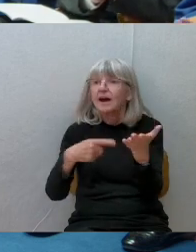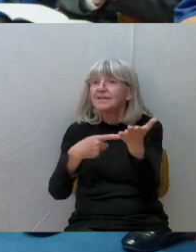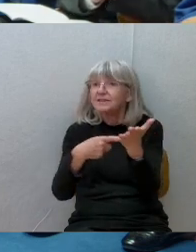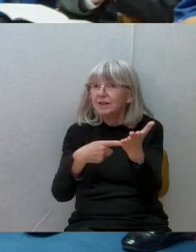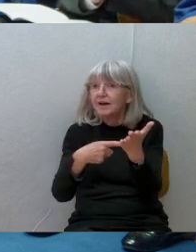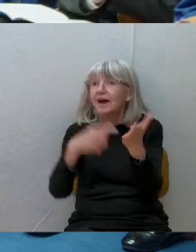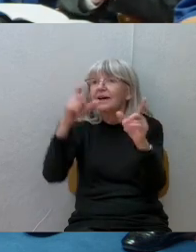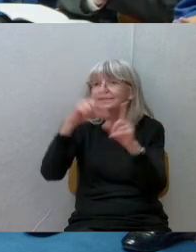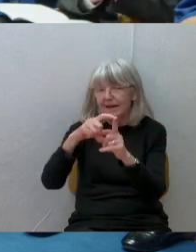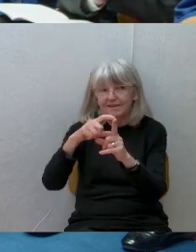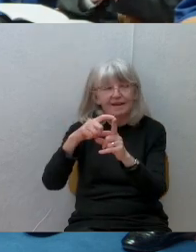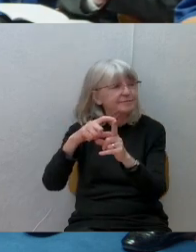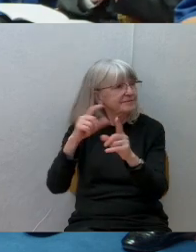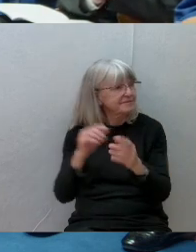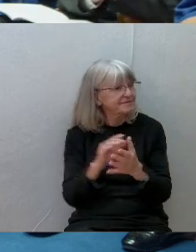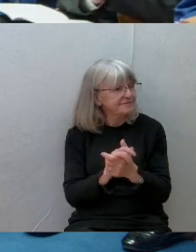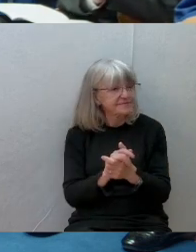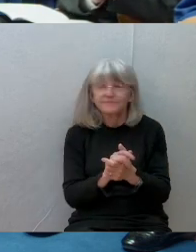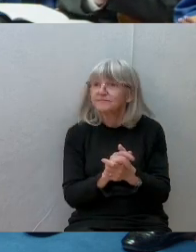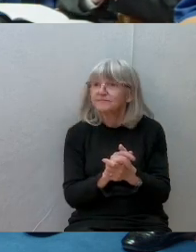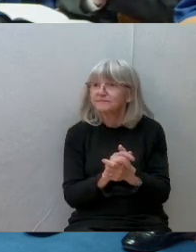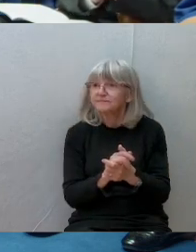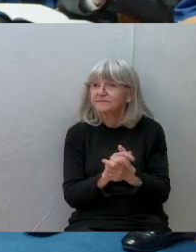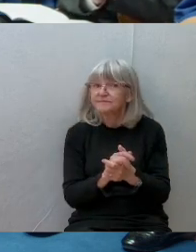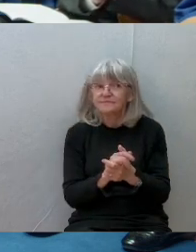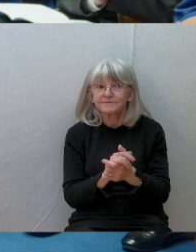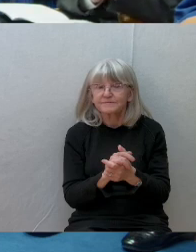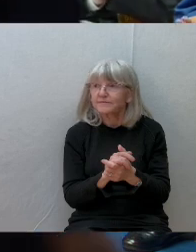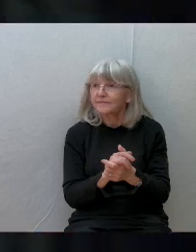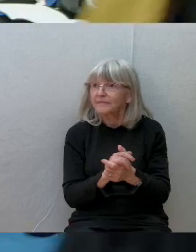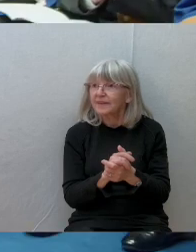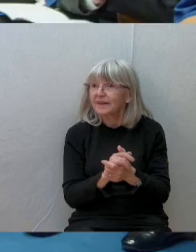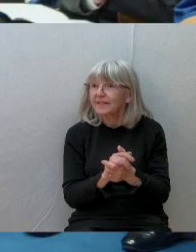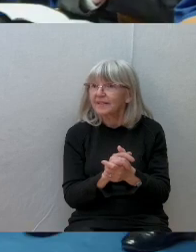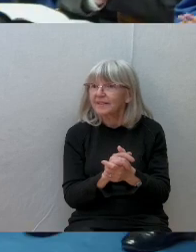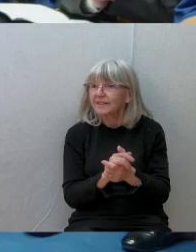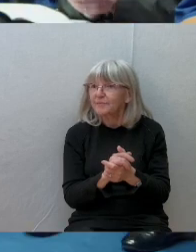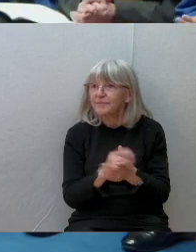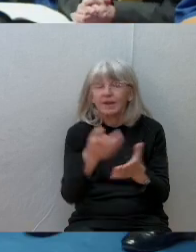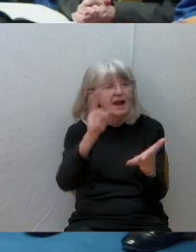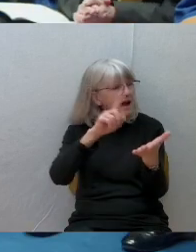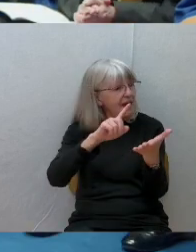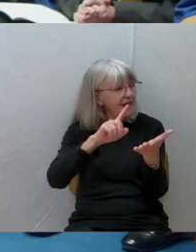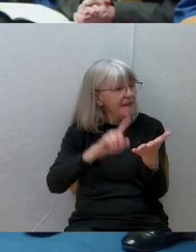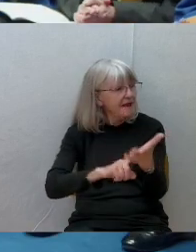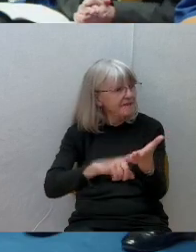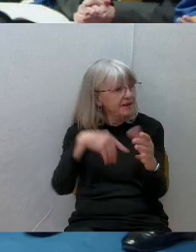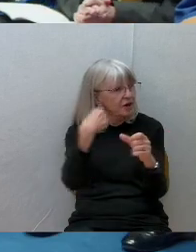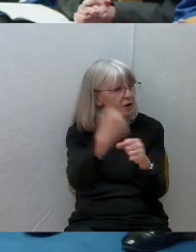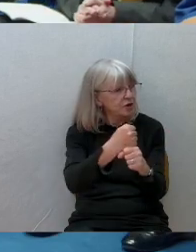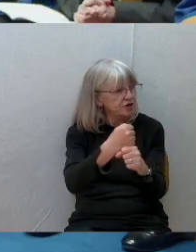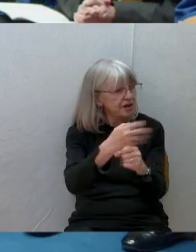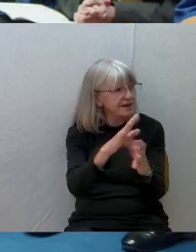Titilope Dada. Flavia Godja.